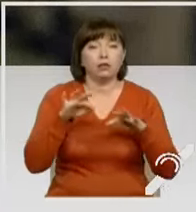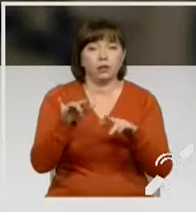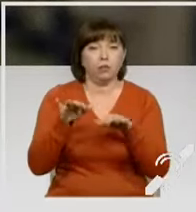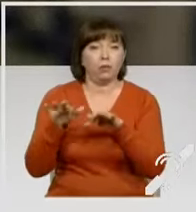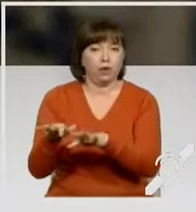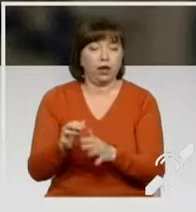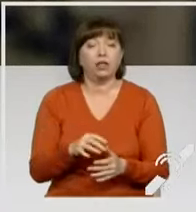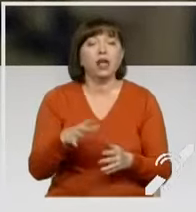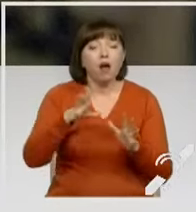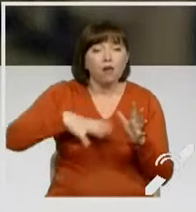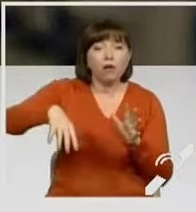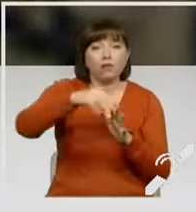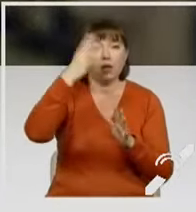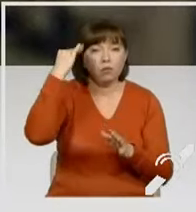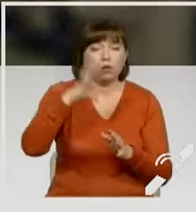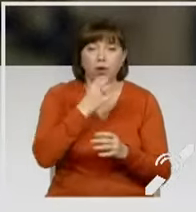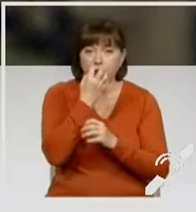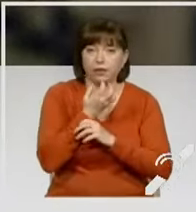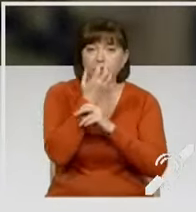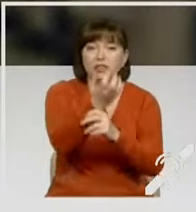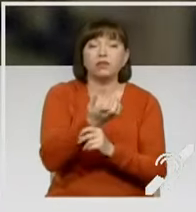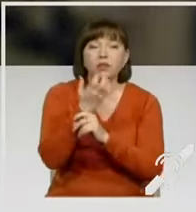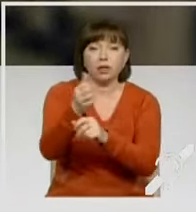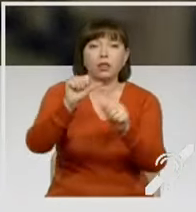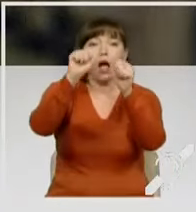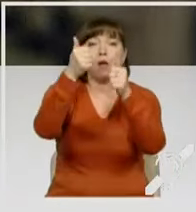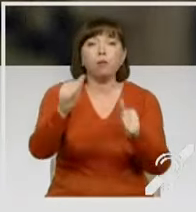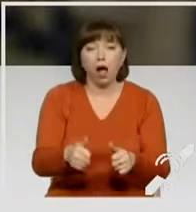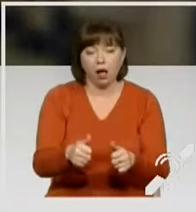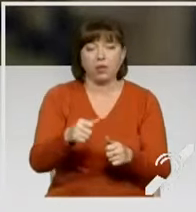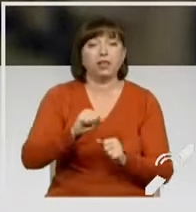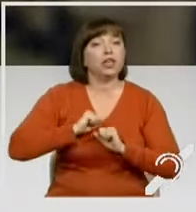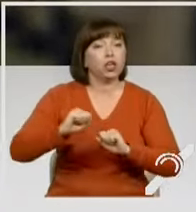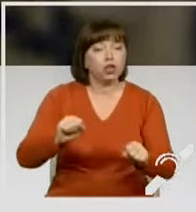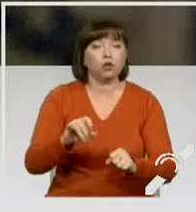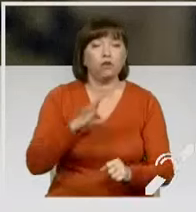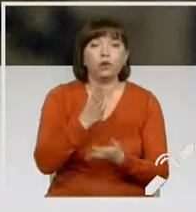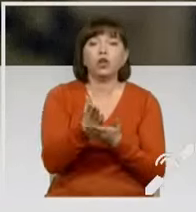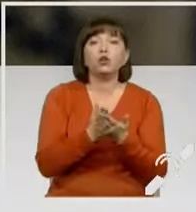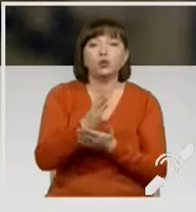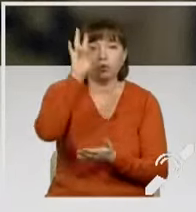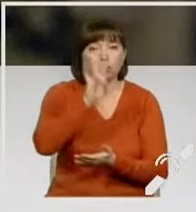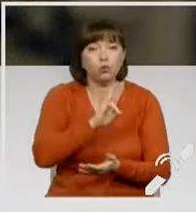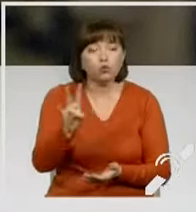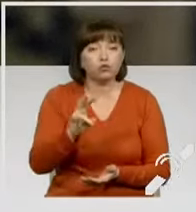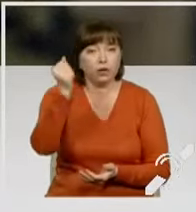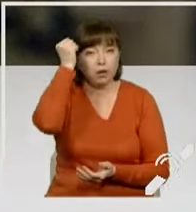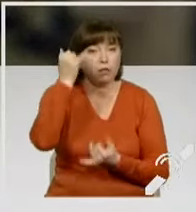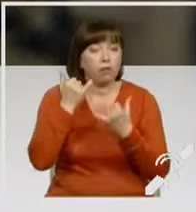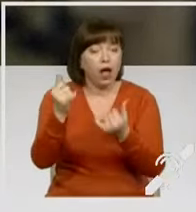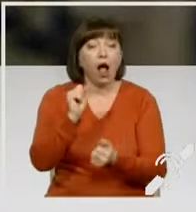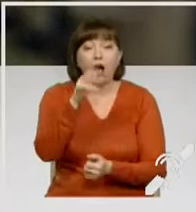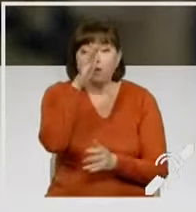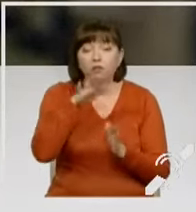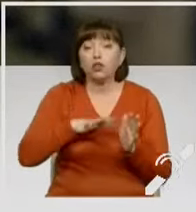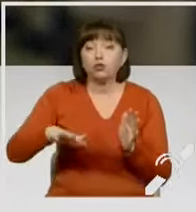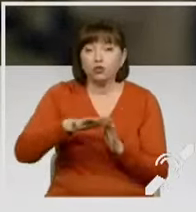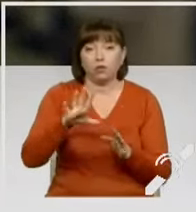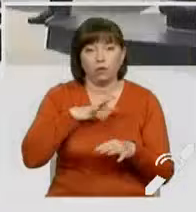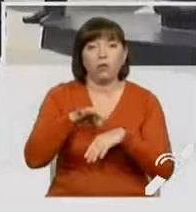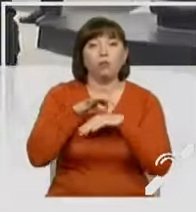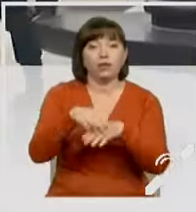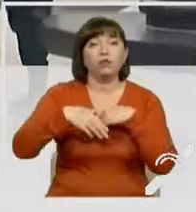evenimente. În întreaga țară s-au depus flori la monumentele eroilor, s-au ținut slujbe de pomenire, iar la Chișinău a avut loc un